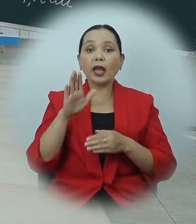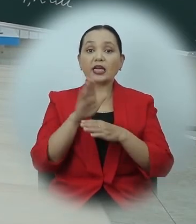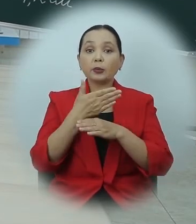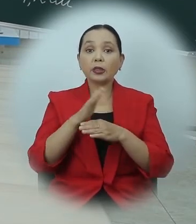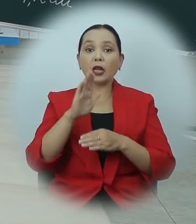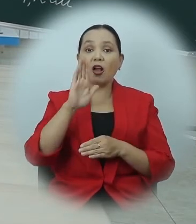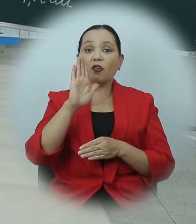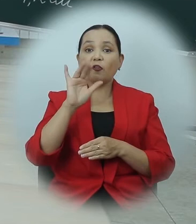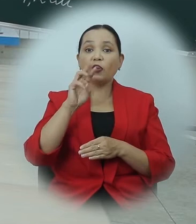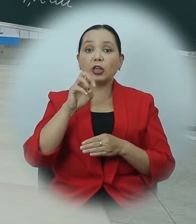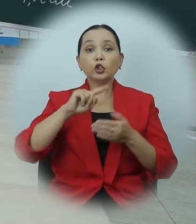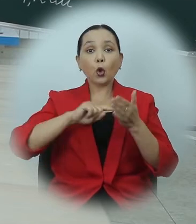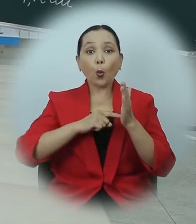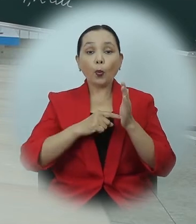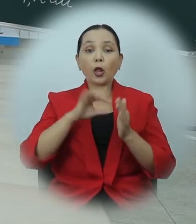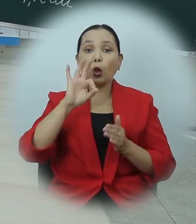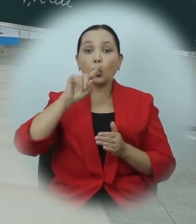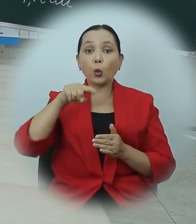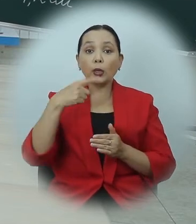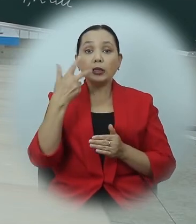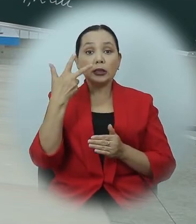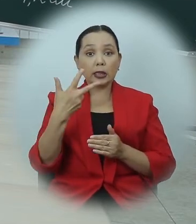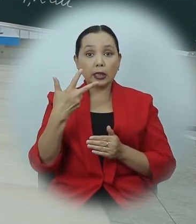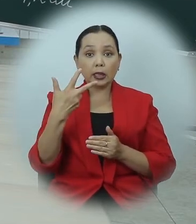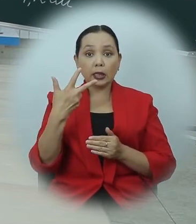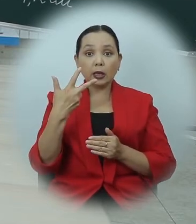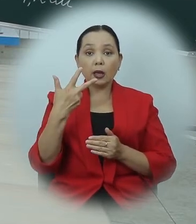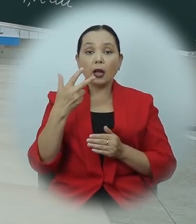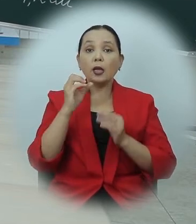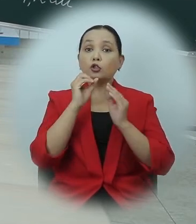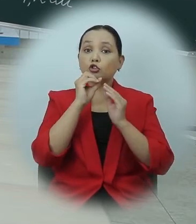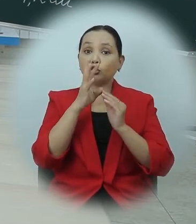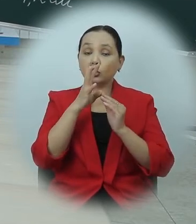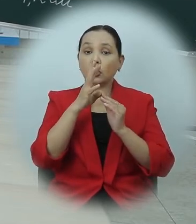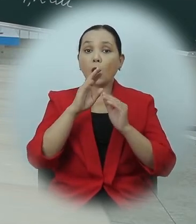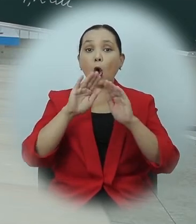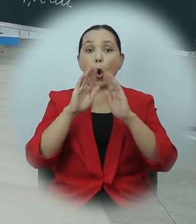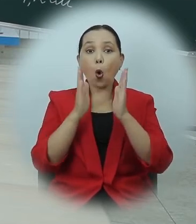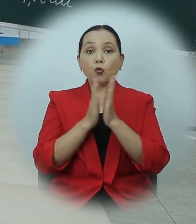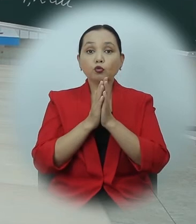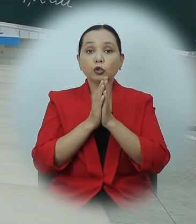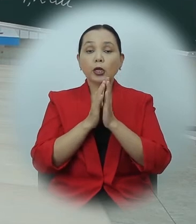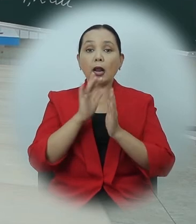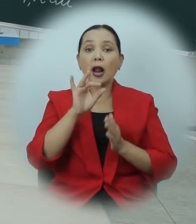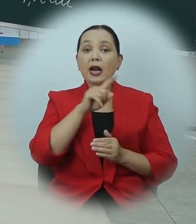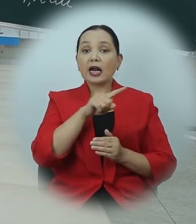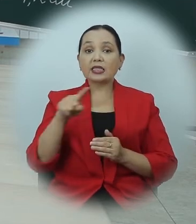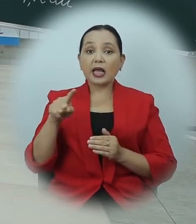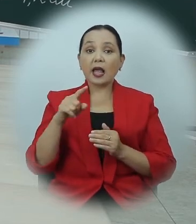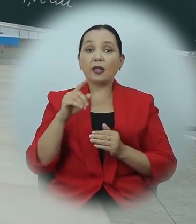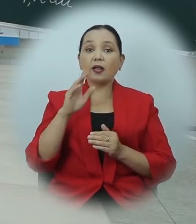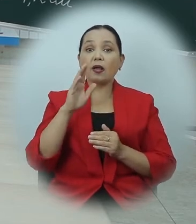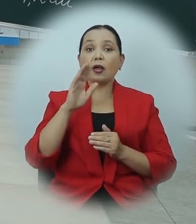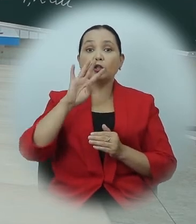распределяем выточки, умножим на 0,3, 14 общее расстояние выточек.